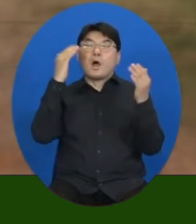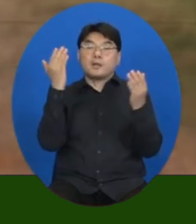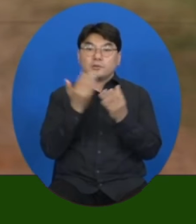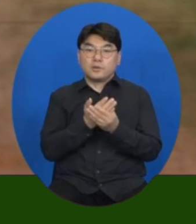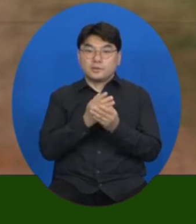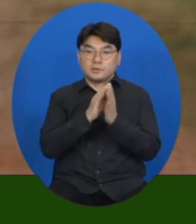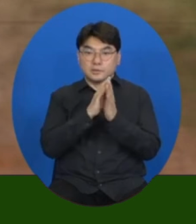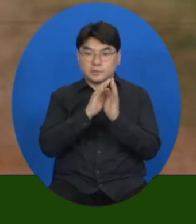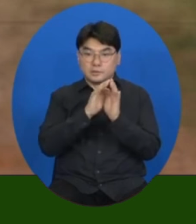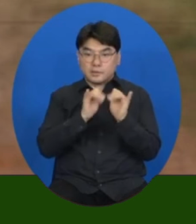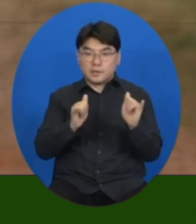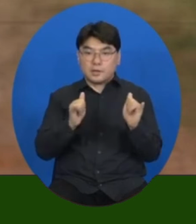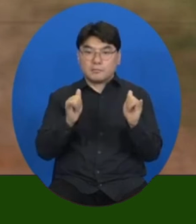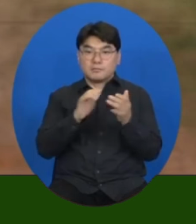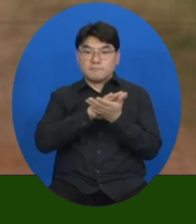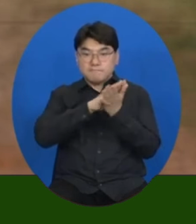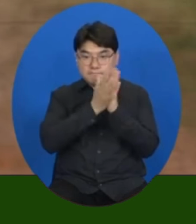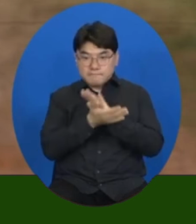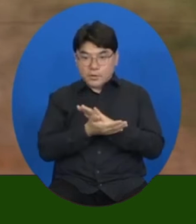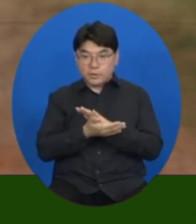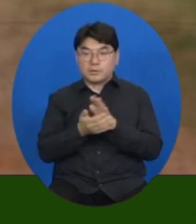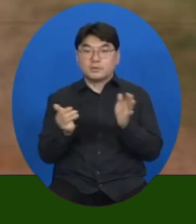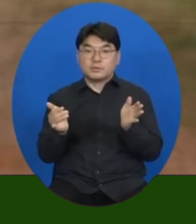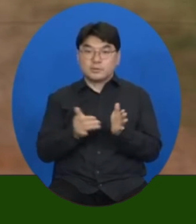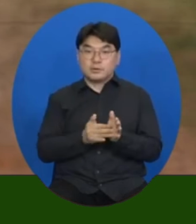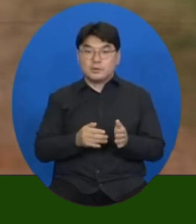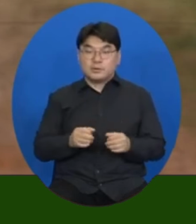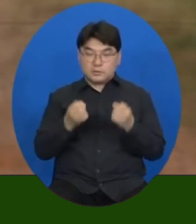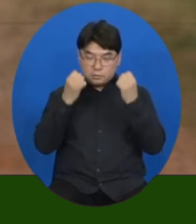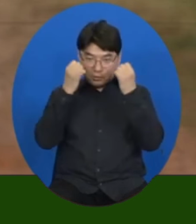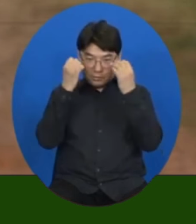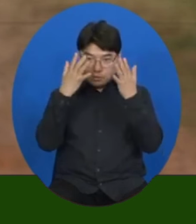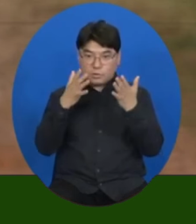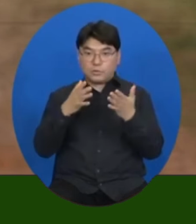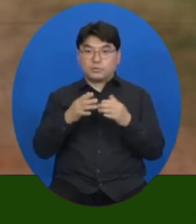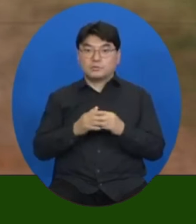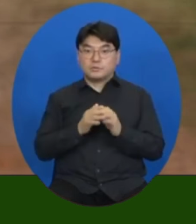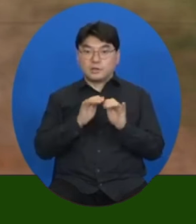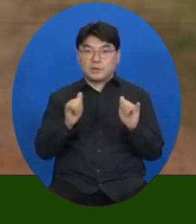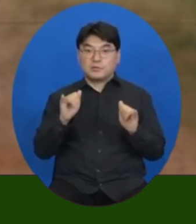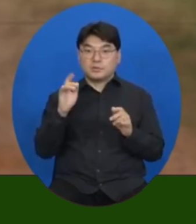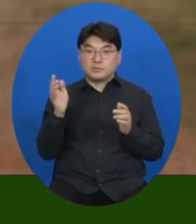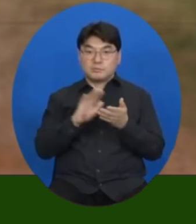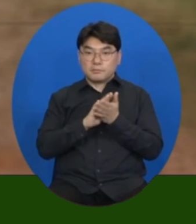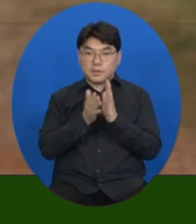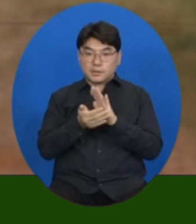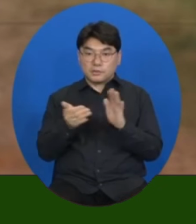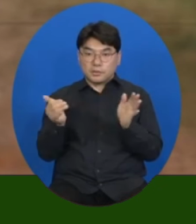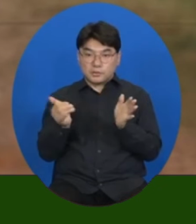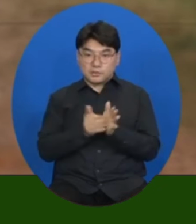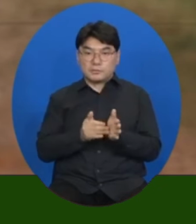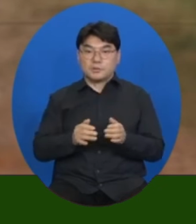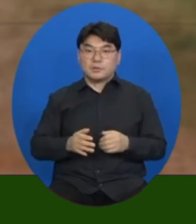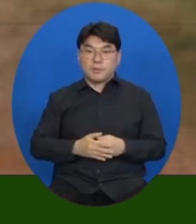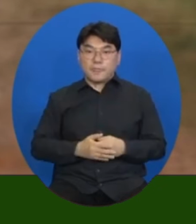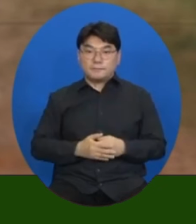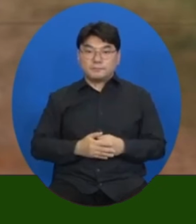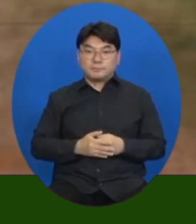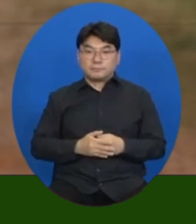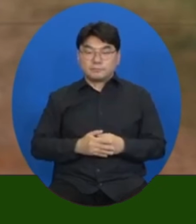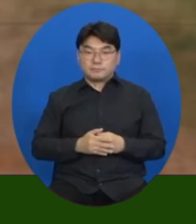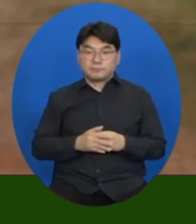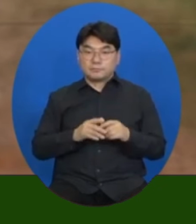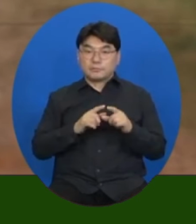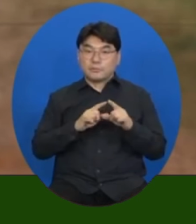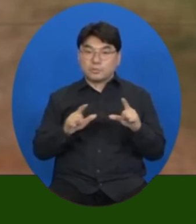봤어요 새로운 정체성을 가진 자들로 보게 된 것입니다 보통은 사회적으로